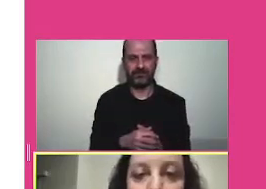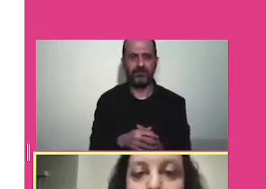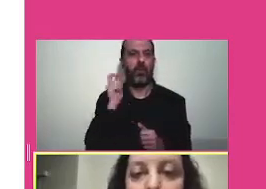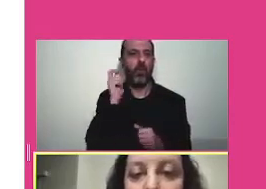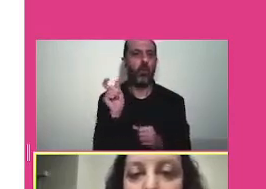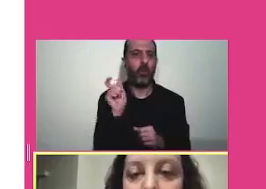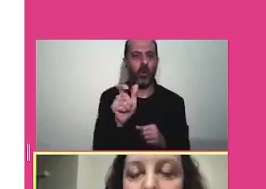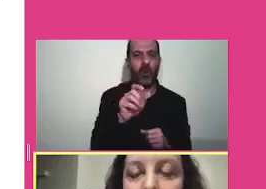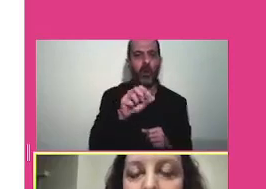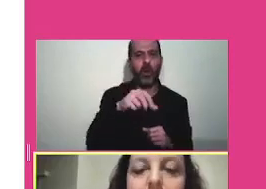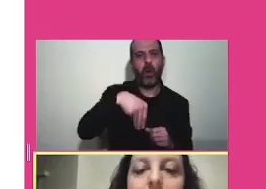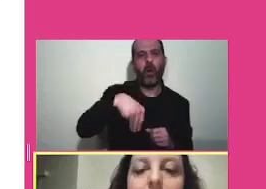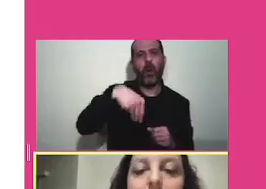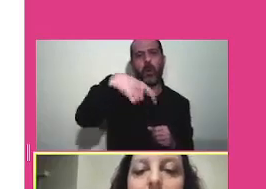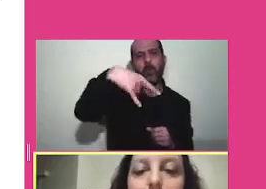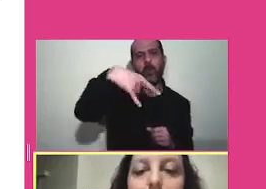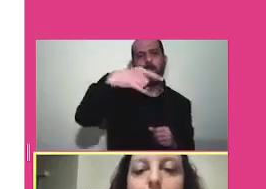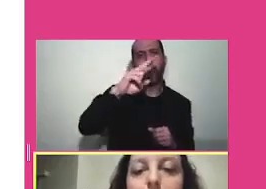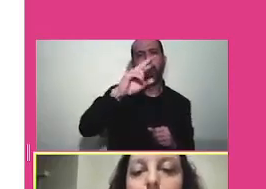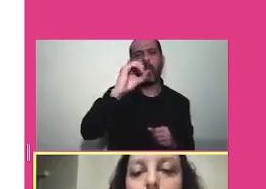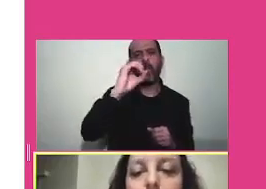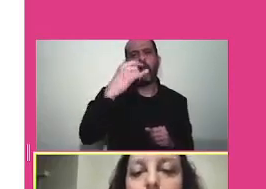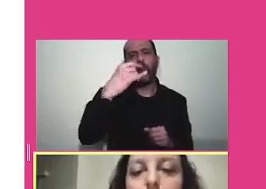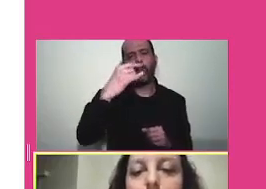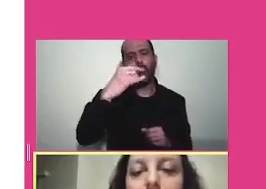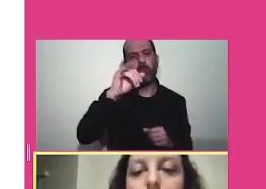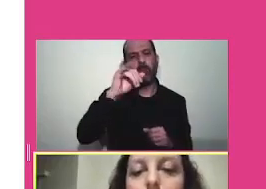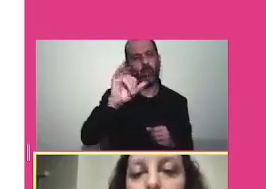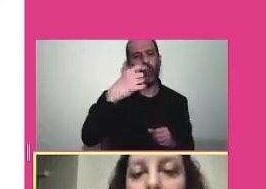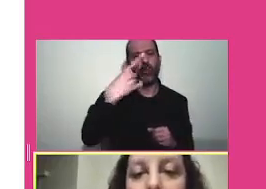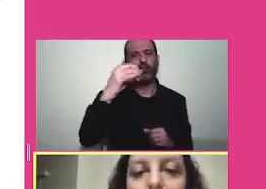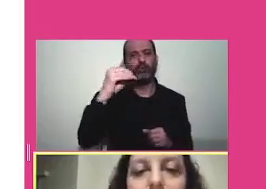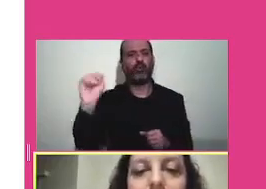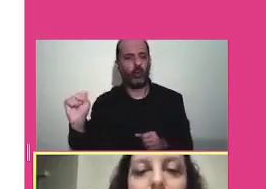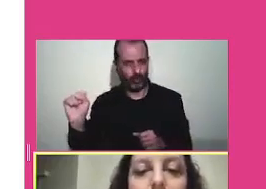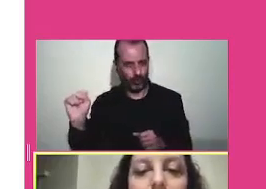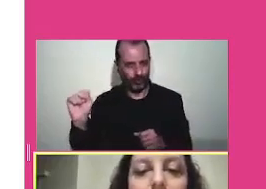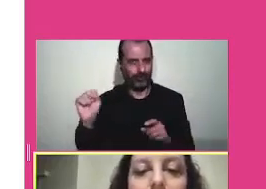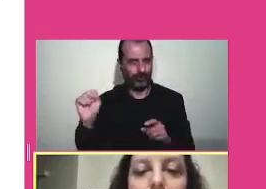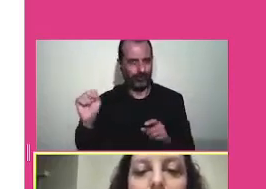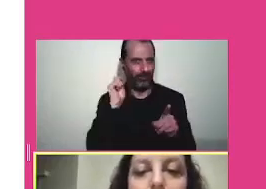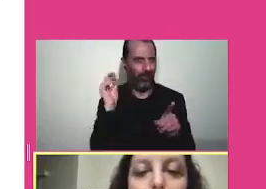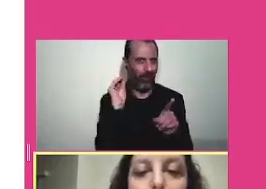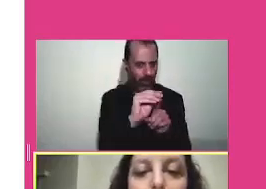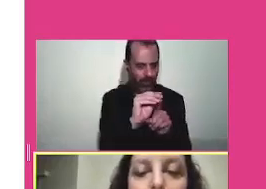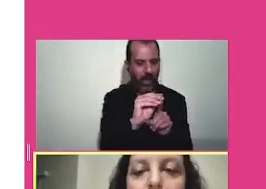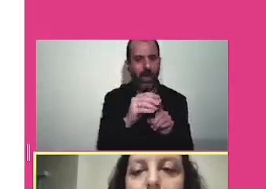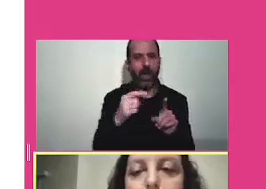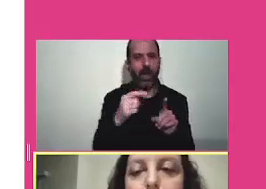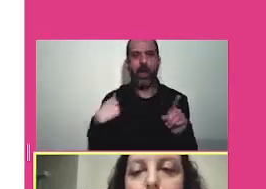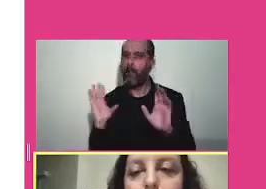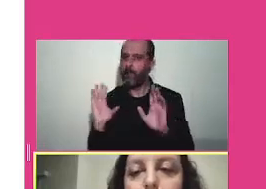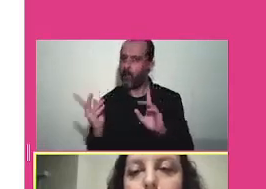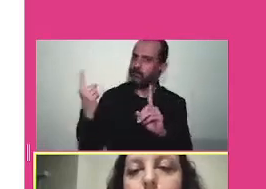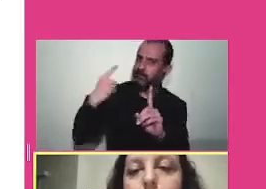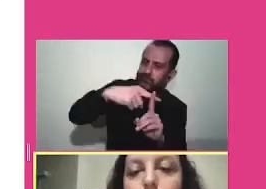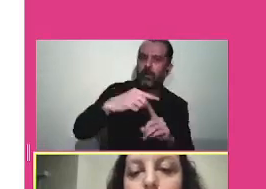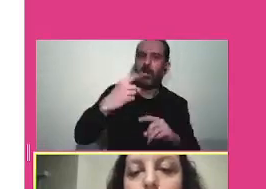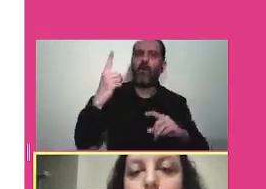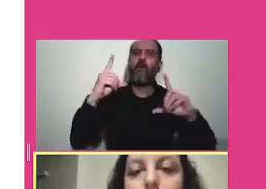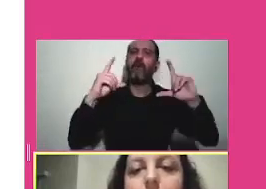τον Μπρούζος Ιωάννης. Μπορώ να προσθέσω μία φωτογραφία. Τώρα θα προσθέσω